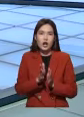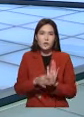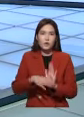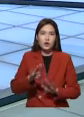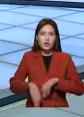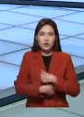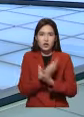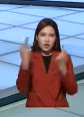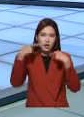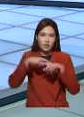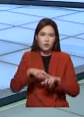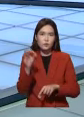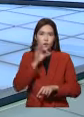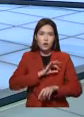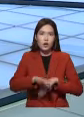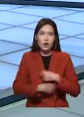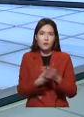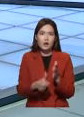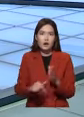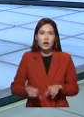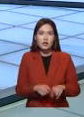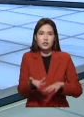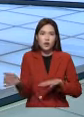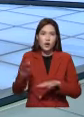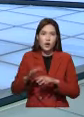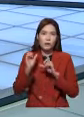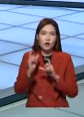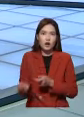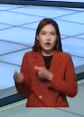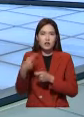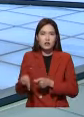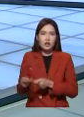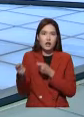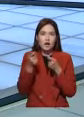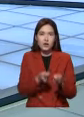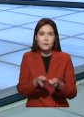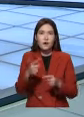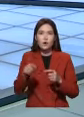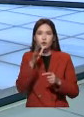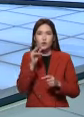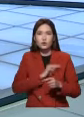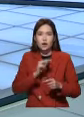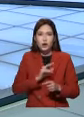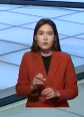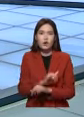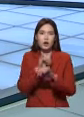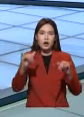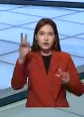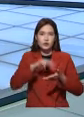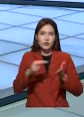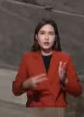технологияларды қолданады. Жаңадан 6 бірдей ауыр жүк көліктерін сатып алды. Алдағы уақытта жұмыс қарқынын бұдан әрі ұлғайтуды жоспарлап